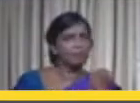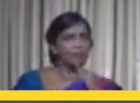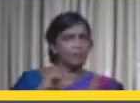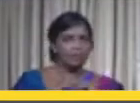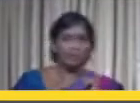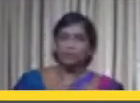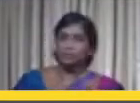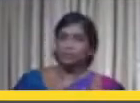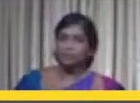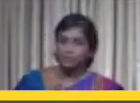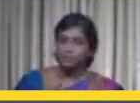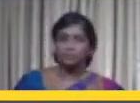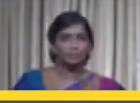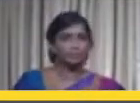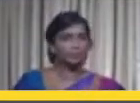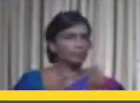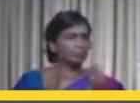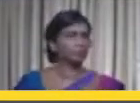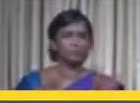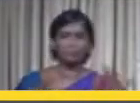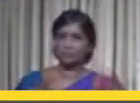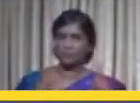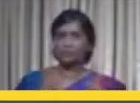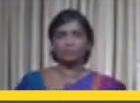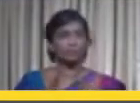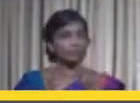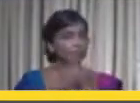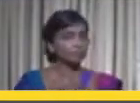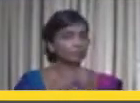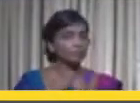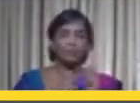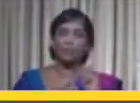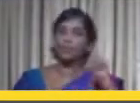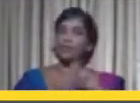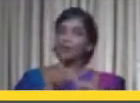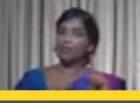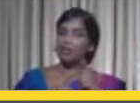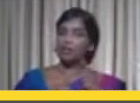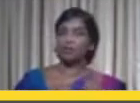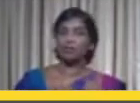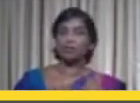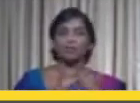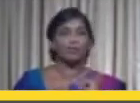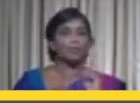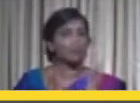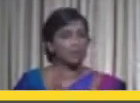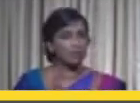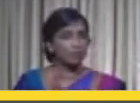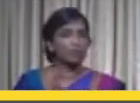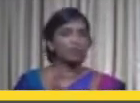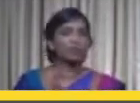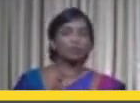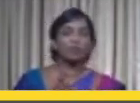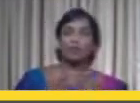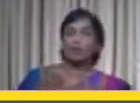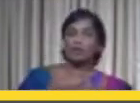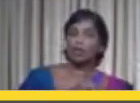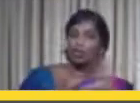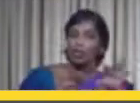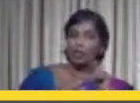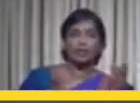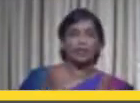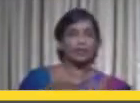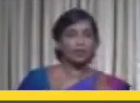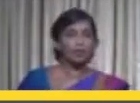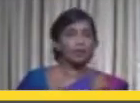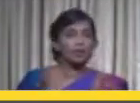क्रियात्मक अवस्था नेतिवेलाती है यदा करे पार्लिमेंट तो अगमतिवरे अगमतिवरे तो कैबिनेट मंडले ये